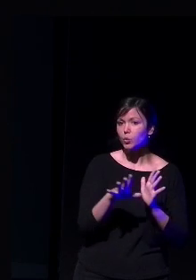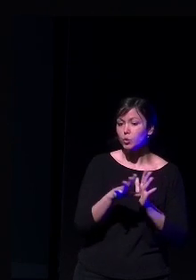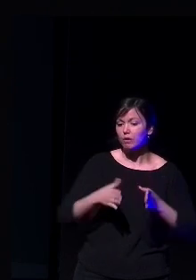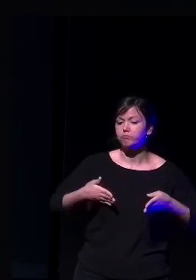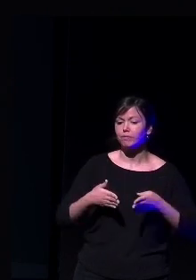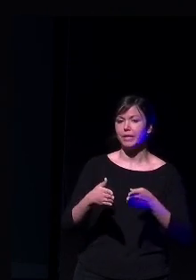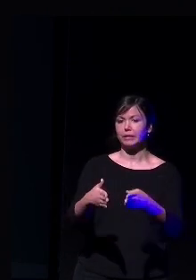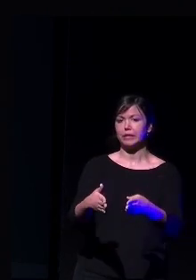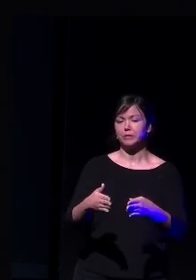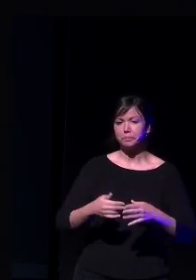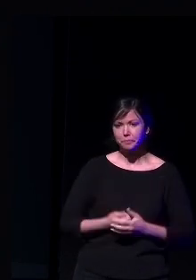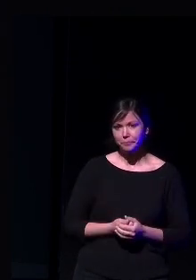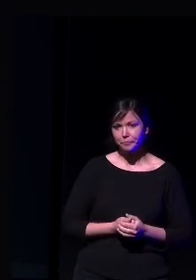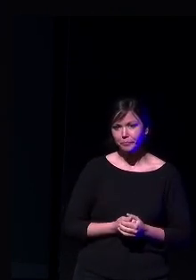carretera,